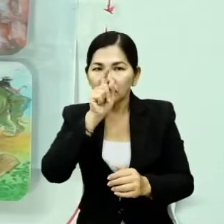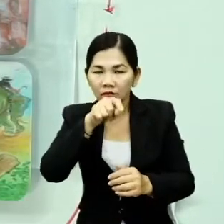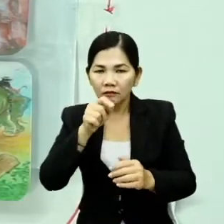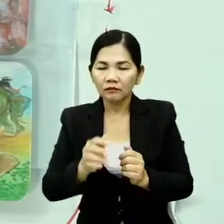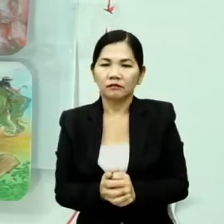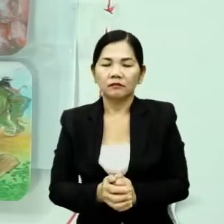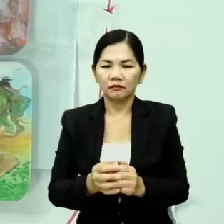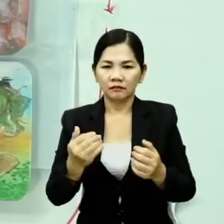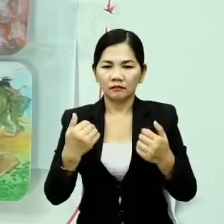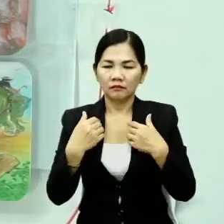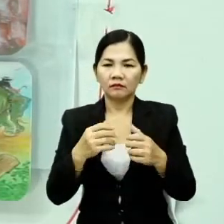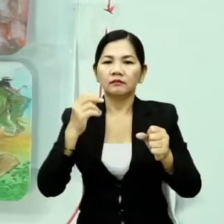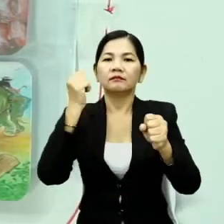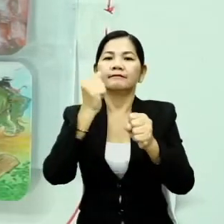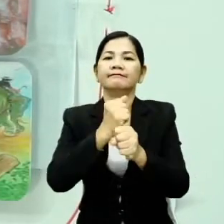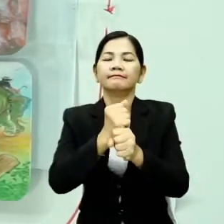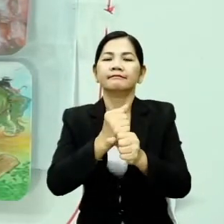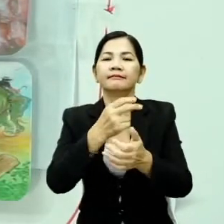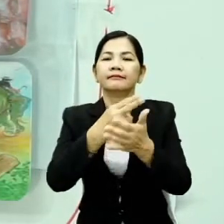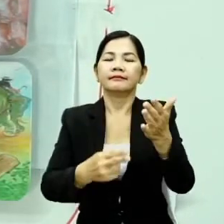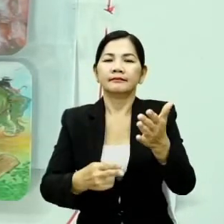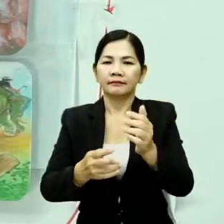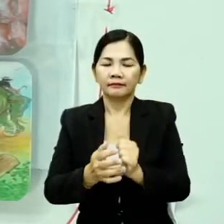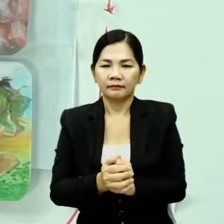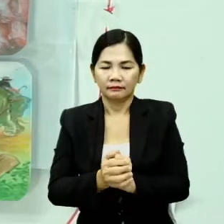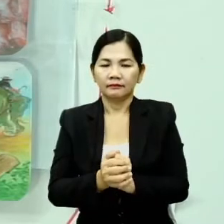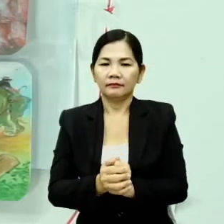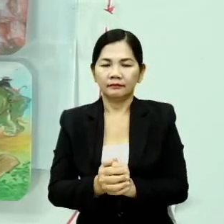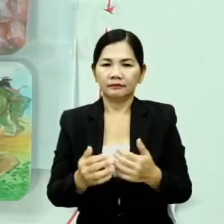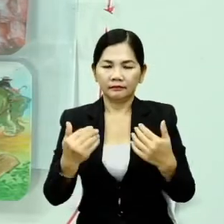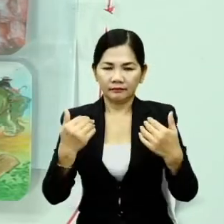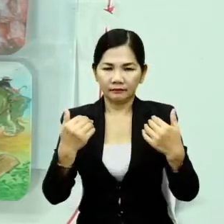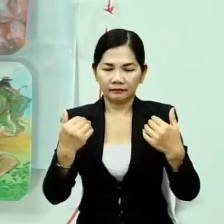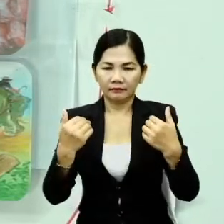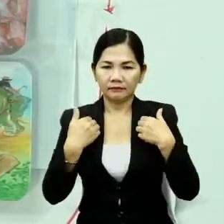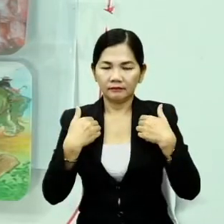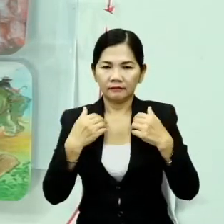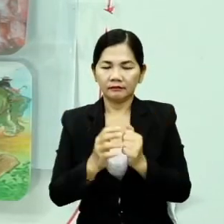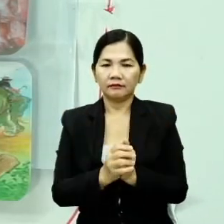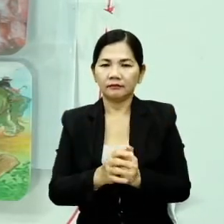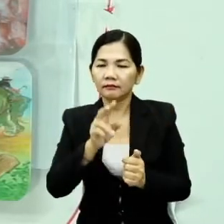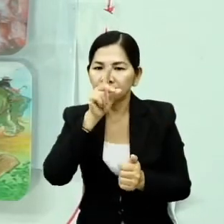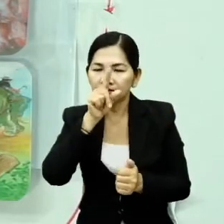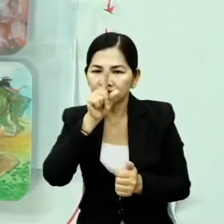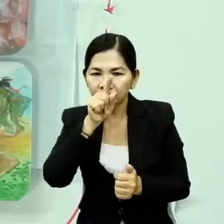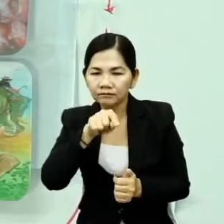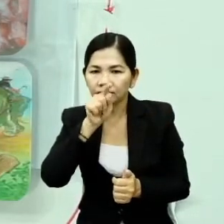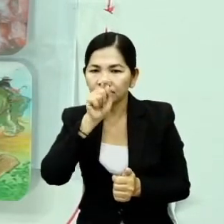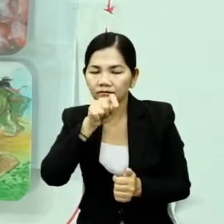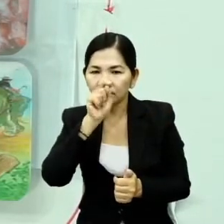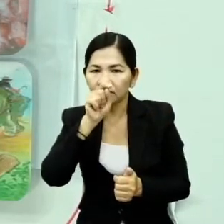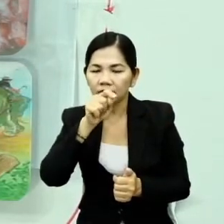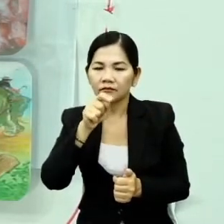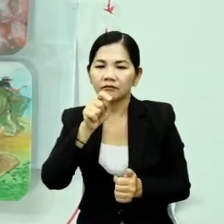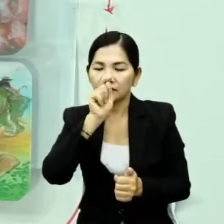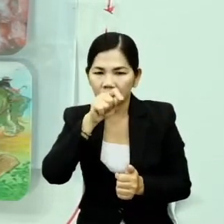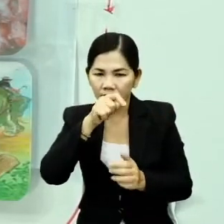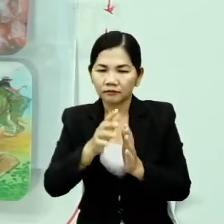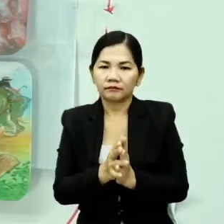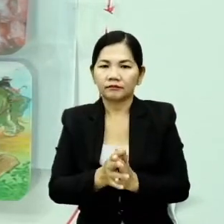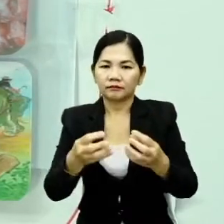sụt mòn nè bàn màu bình nà con cha cứ bàn màu bí bì mòn nà con á hay sụt mòn nè cái dô tụi